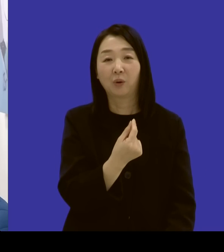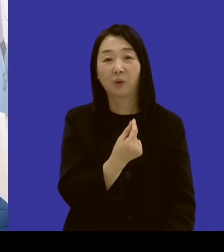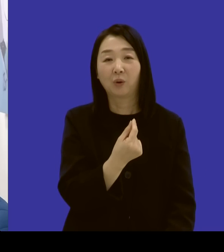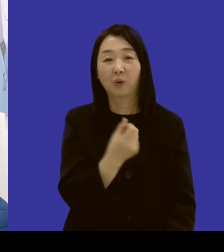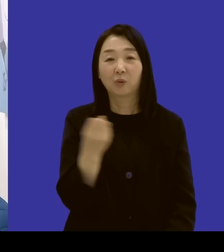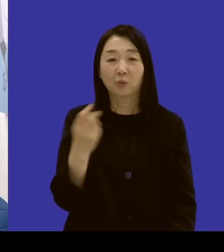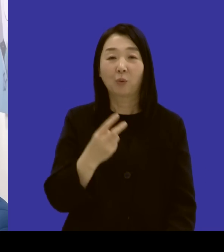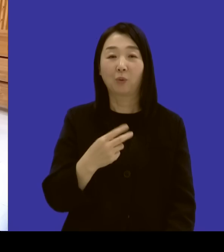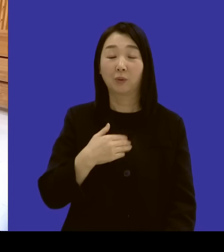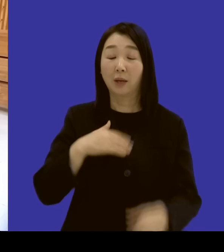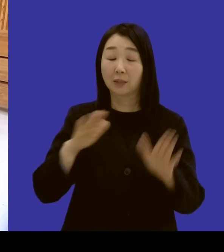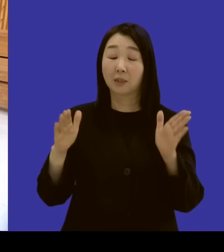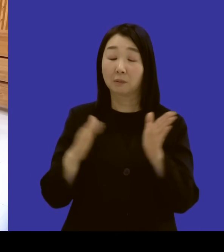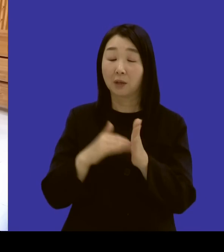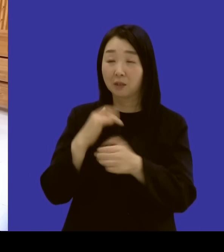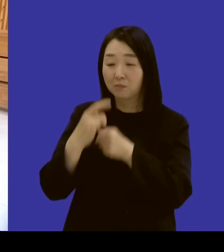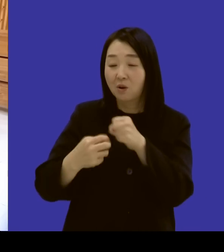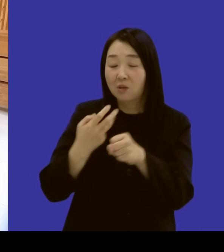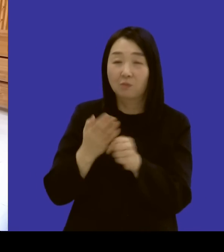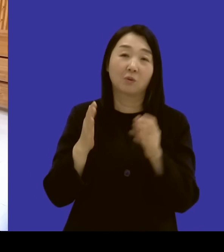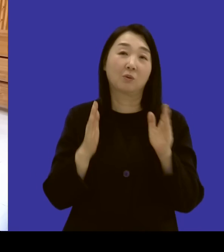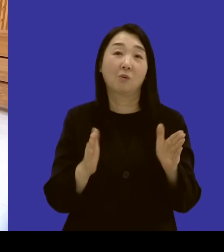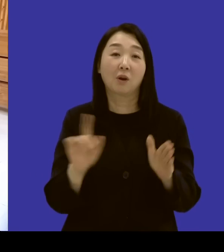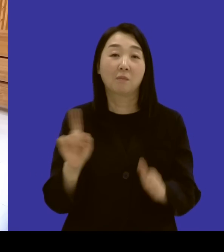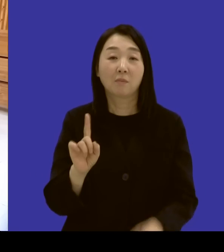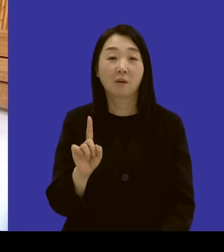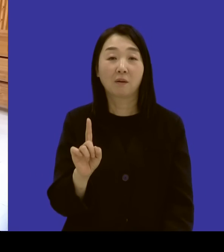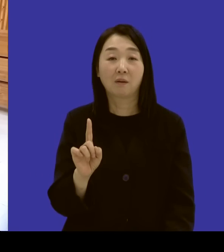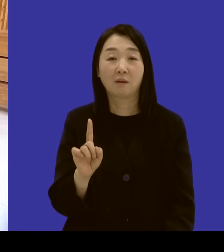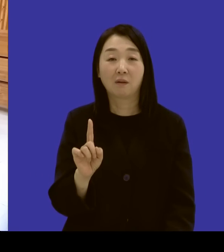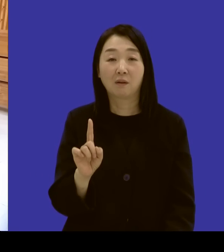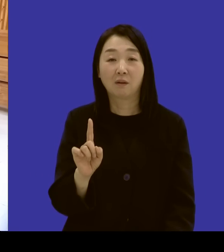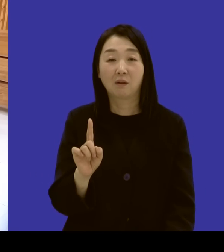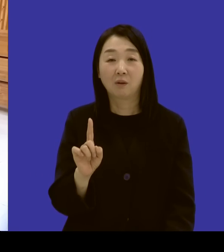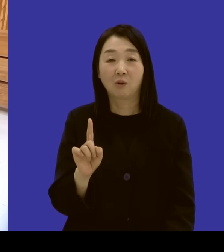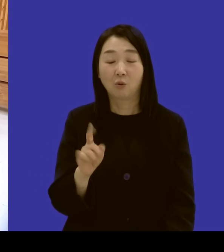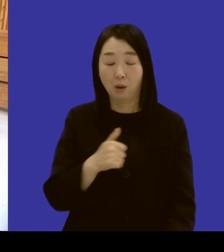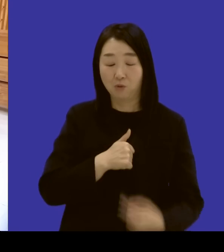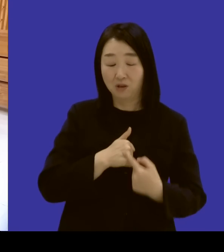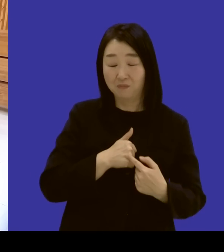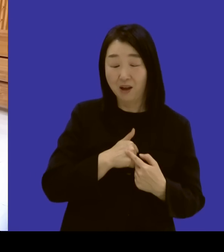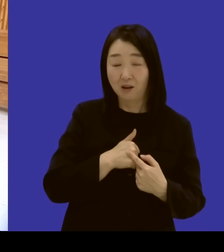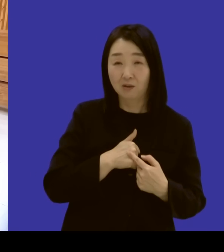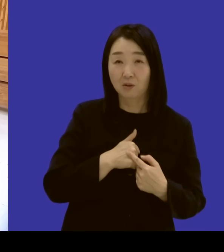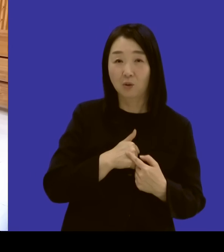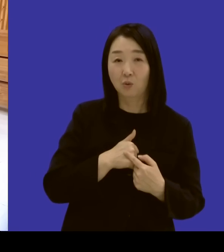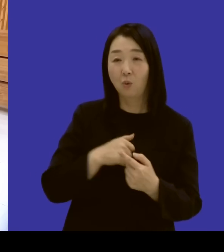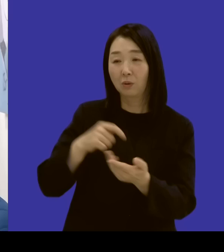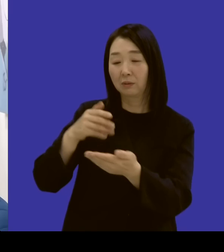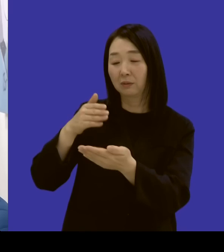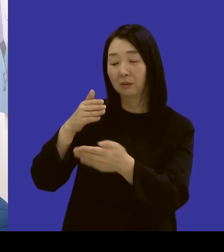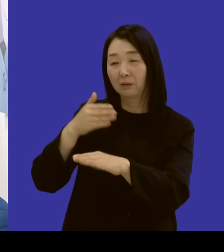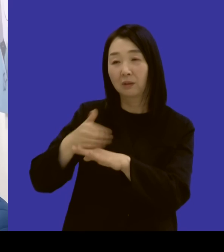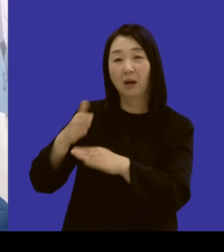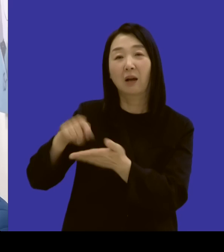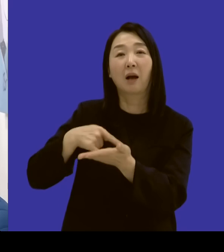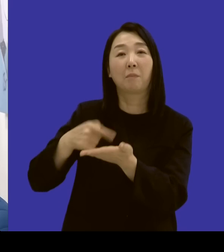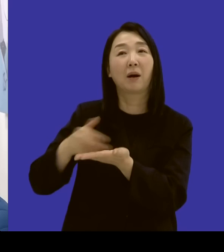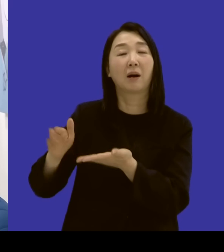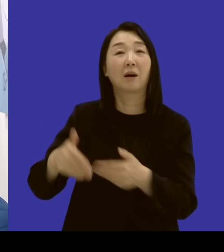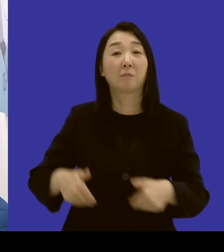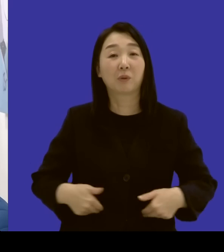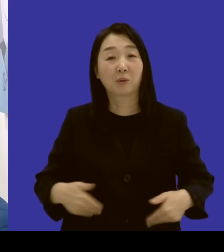제가 지금부터 몇십 년 동안 이제 페이를 해야지 되는 그 프라이스가 꼭 있는 건 것 같아요. 제가